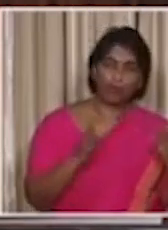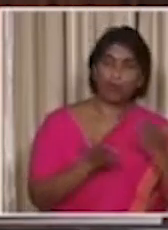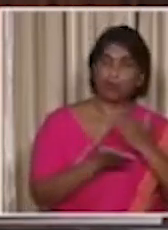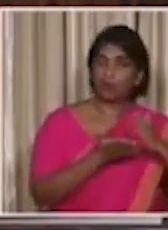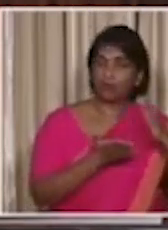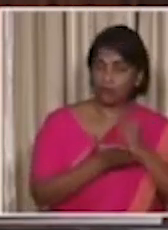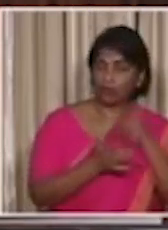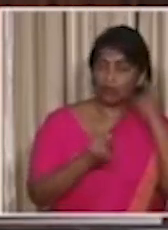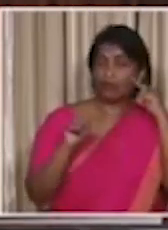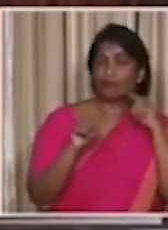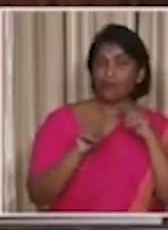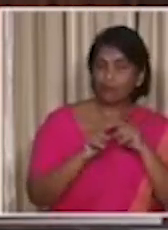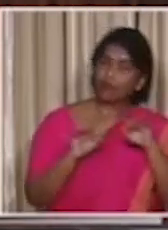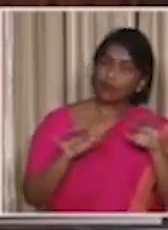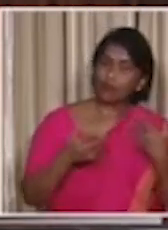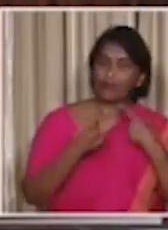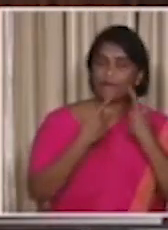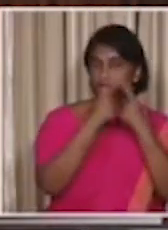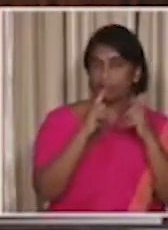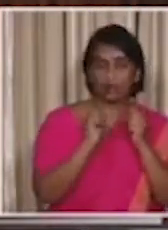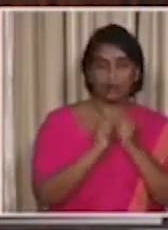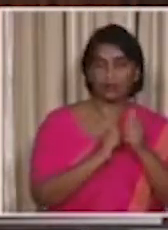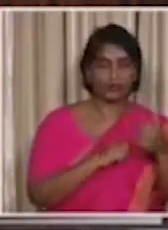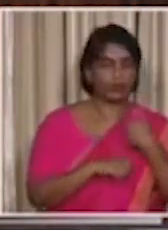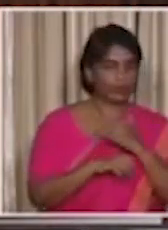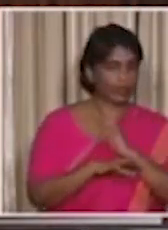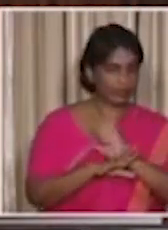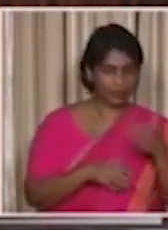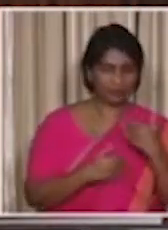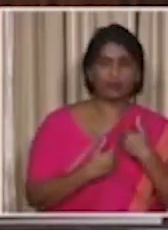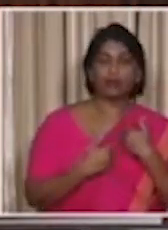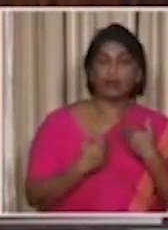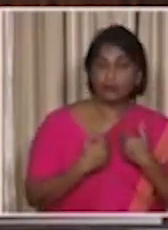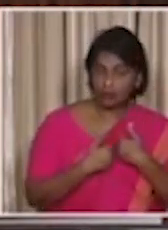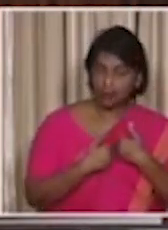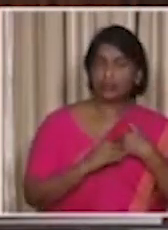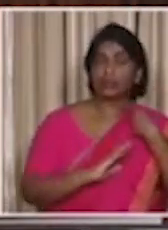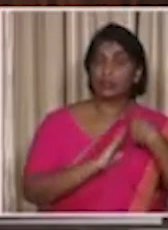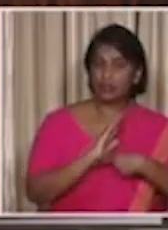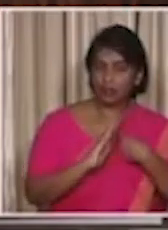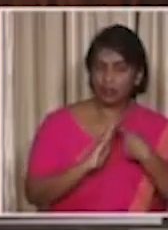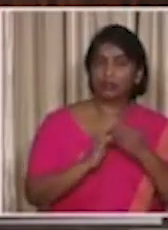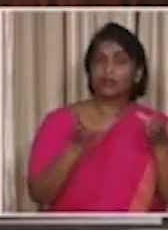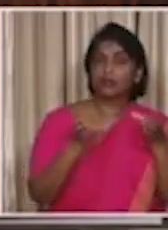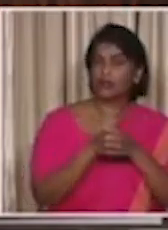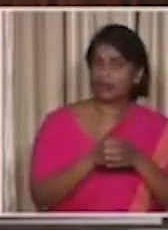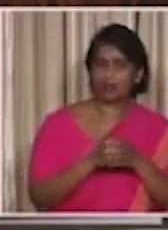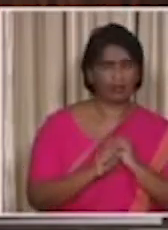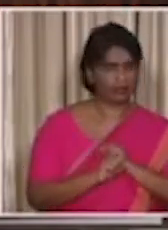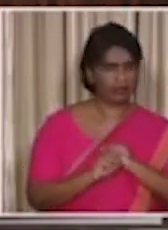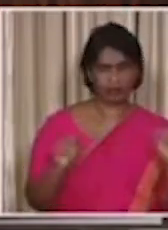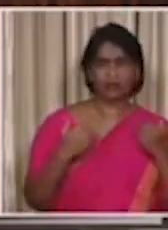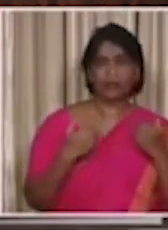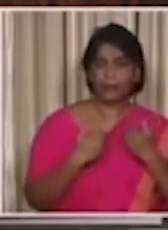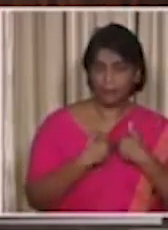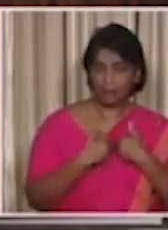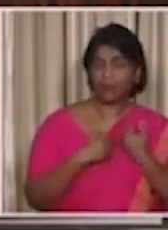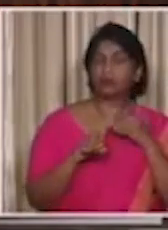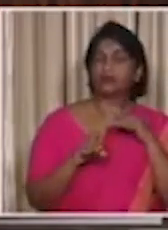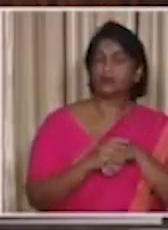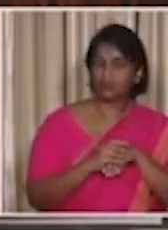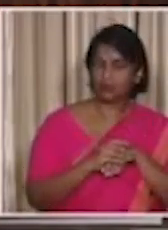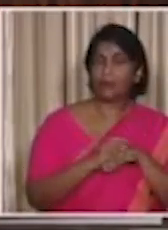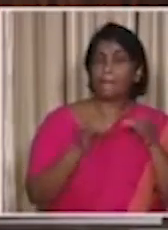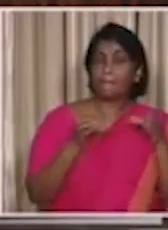බෙදීමට තුඩු දෙන හෝ කිසිදු පියවරක් අප ගන්නේ නැහැ. මට මේ පාර්ලිමේන්තුවේ කණ්ඩායමක් නැහැ. මම නියෝජනය